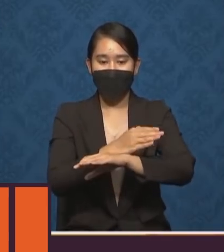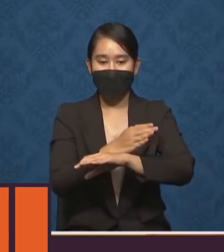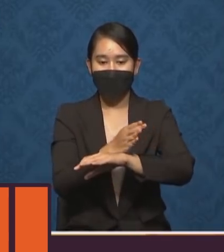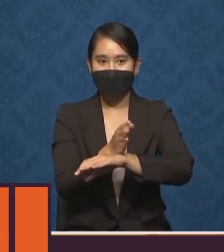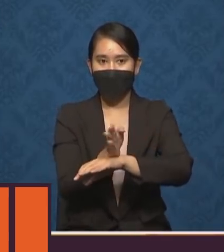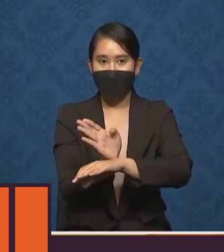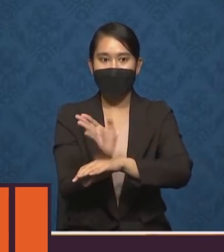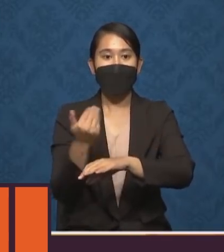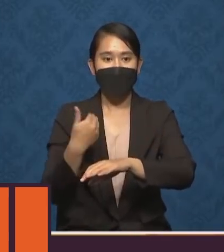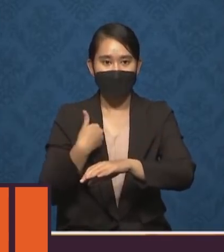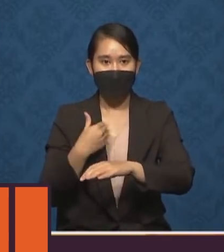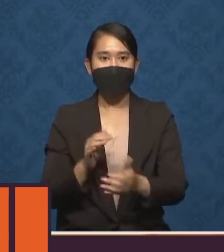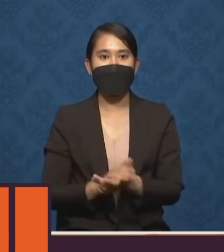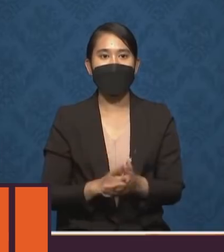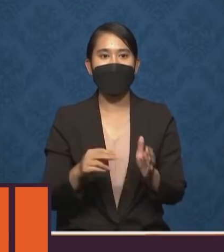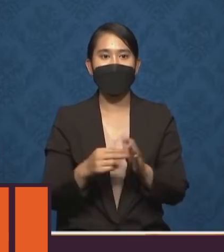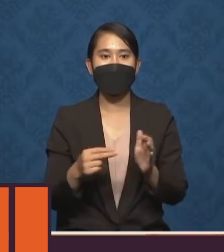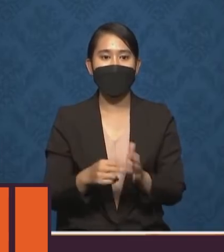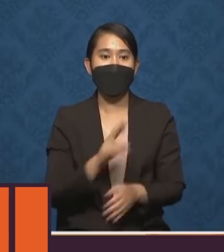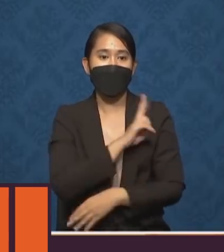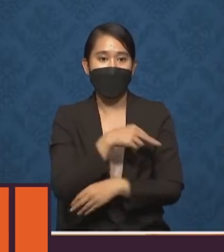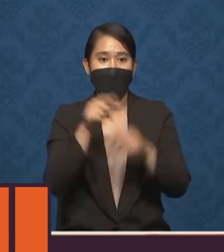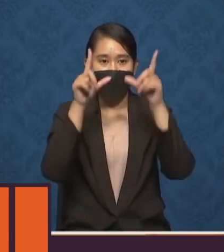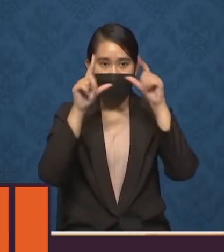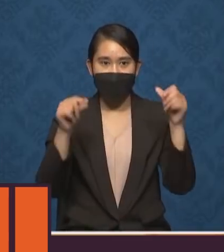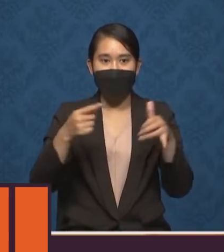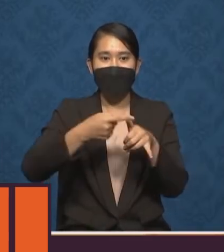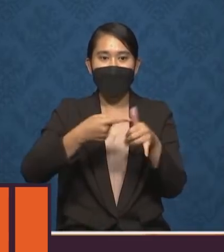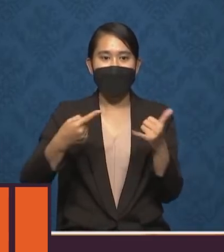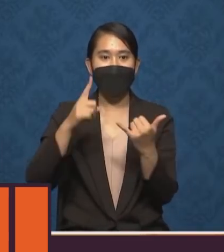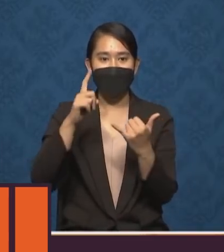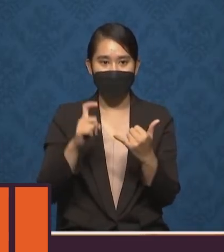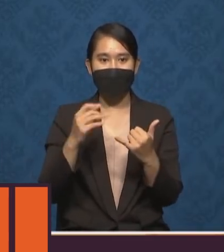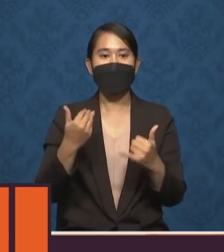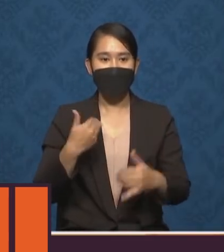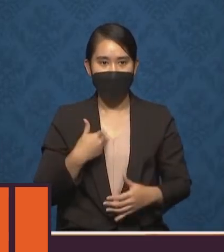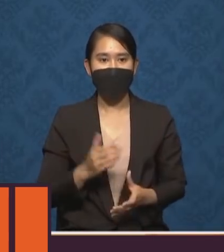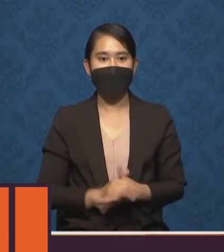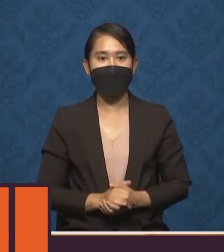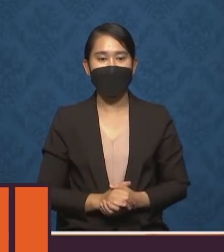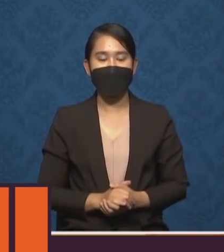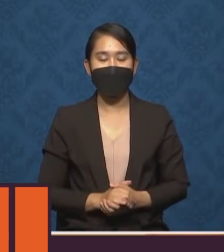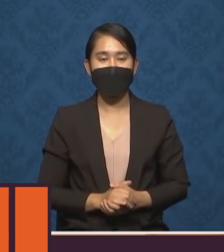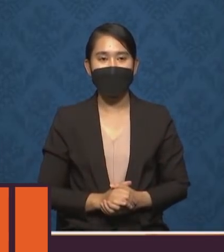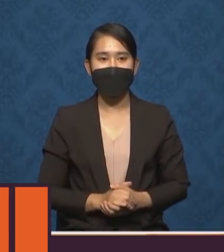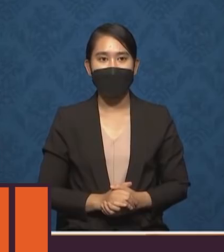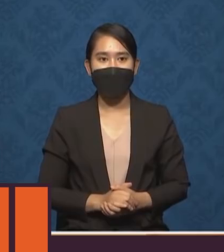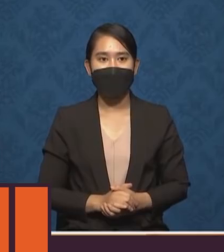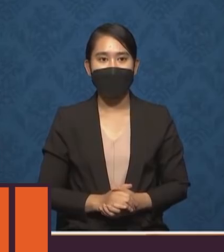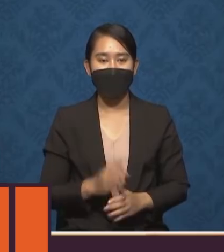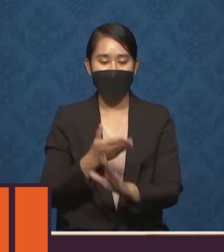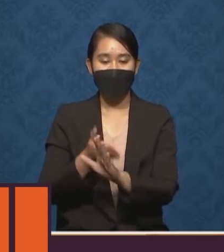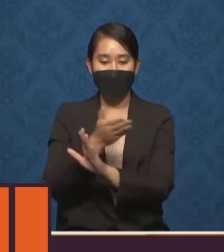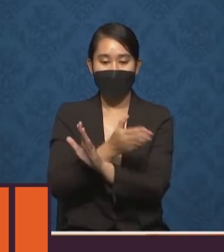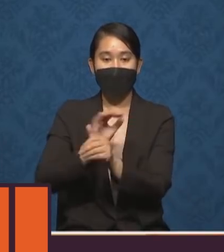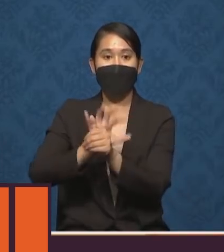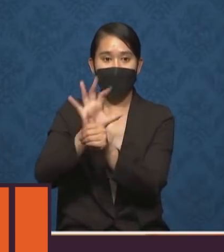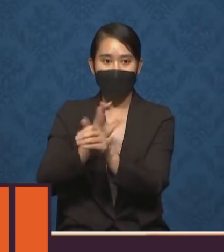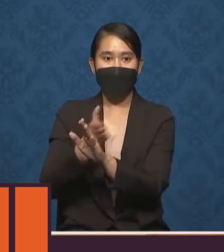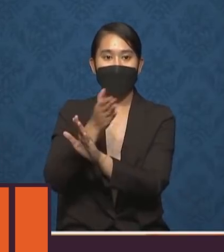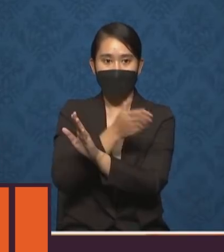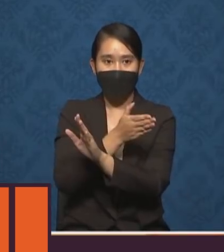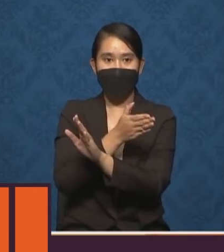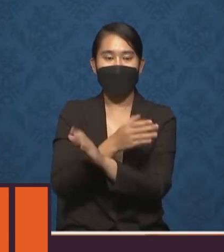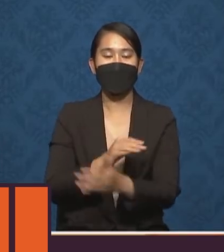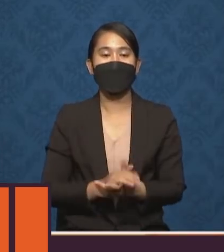ทำให้มีอัตราการฆ่าตัวตายที่สูงเมื่อเทียบกับหลายๆอาชีพตั้งแต่ช่วงกันก่อนเกิดวิกฤติคอหวิดเสียอีกนะ